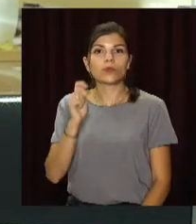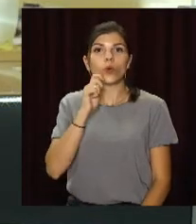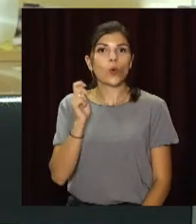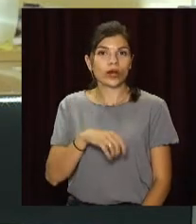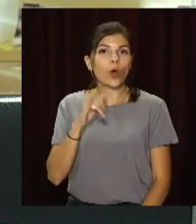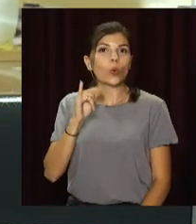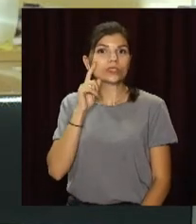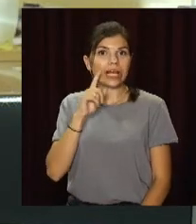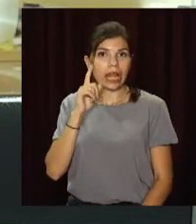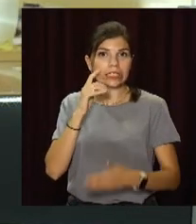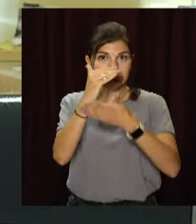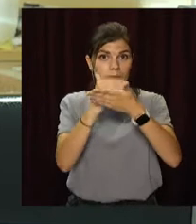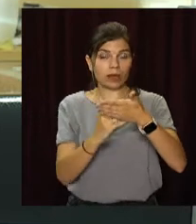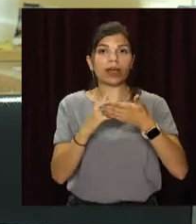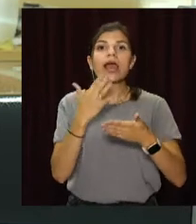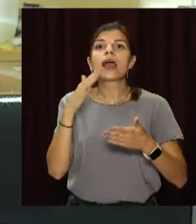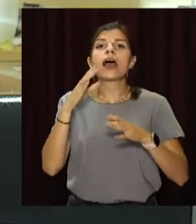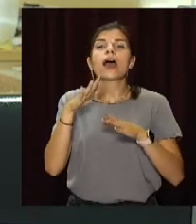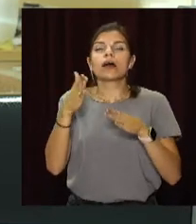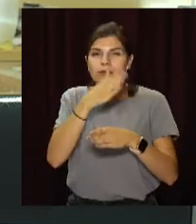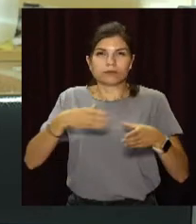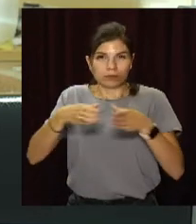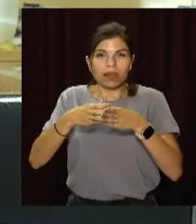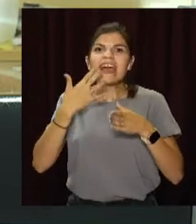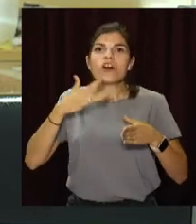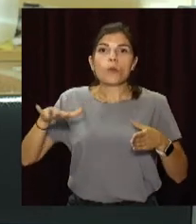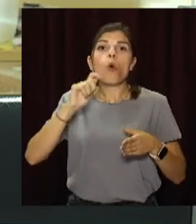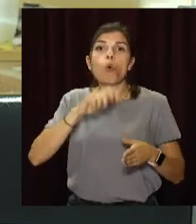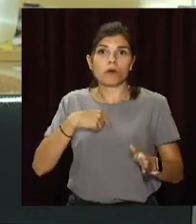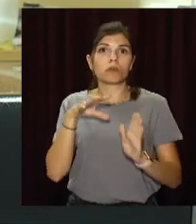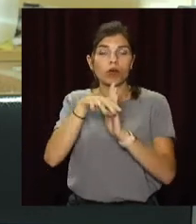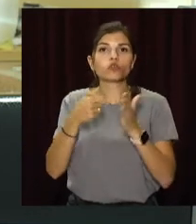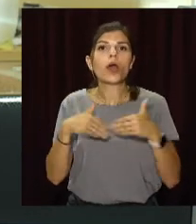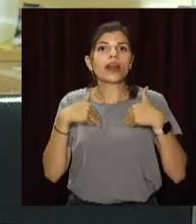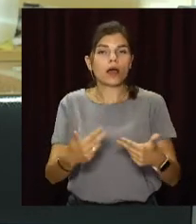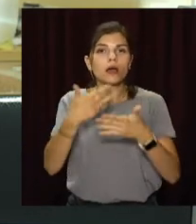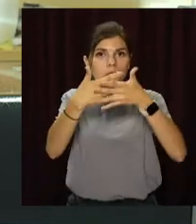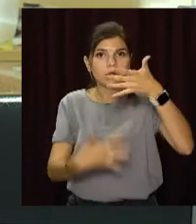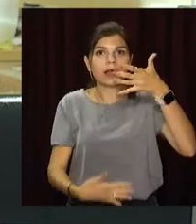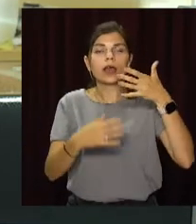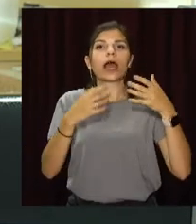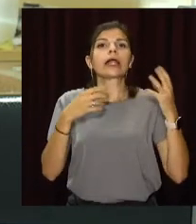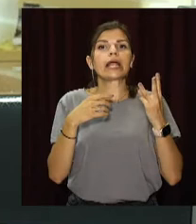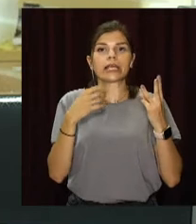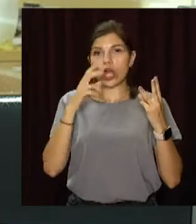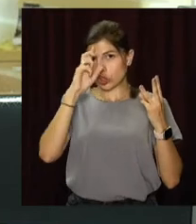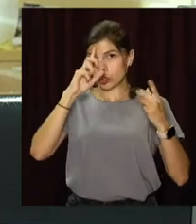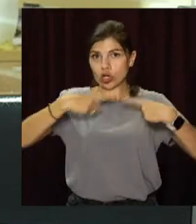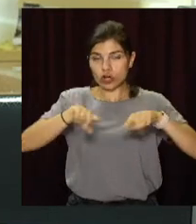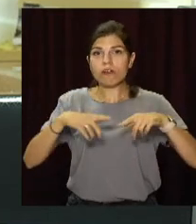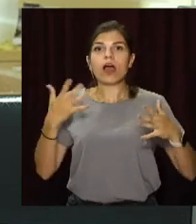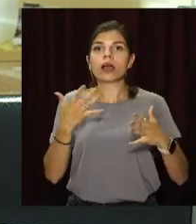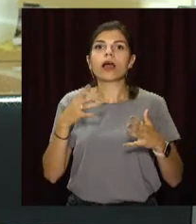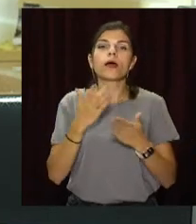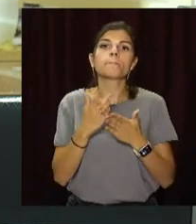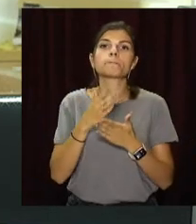Україна у зеленому списку. Рада Європейського Союзу включила нашу країну до рекомендованого переліку третіх держав, для громадян яких